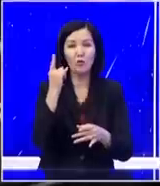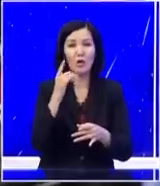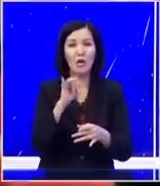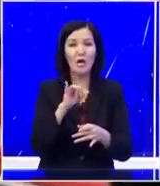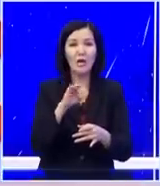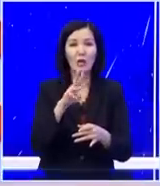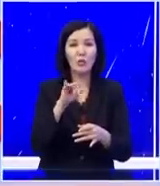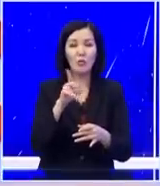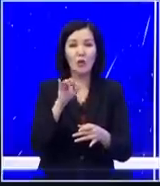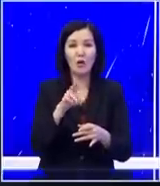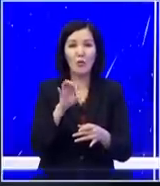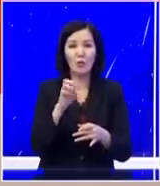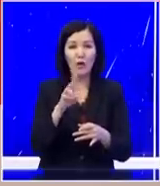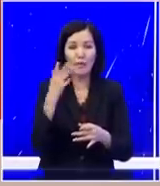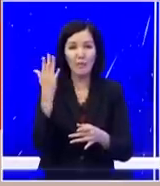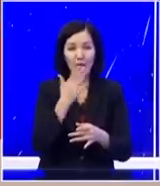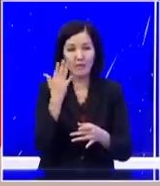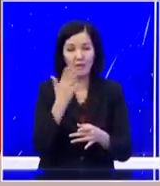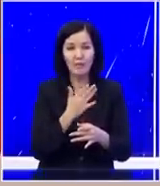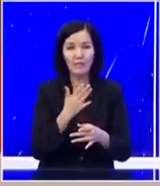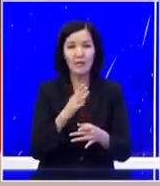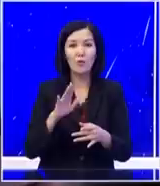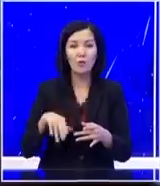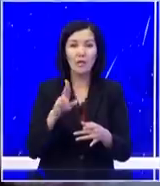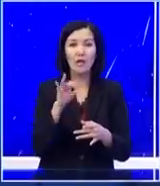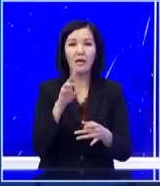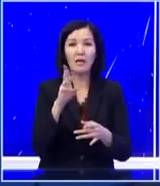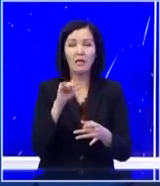оңай ток-шоуын, 2017 жылы қарекет бағдарламасын жүргізді.